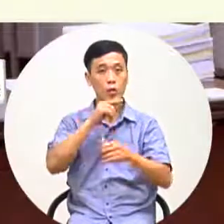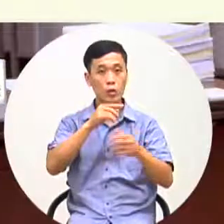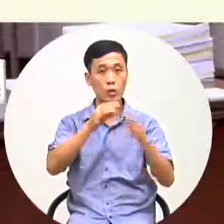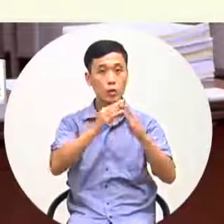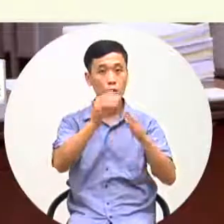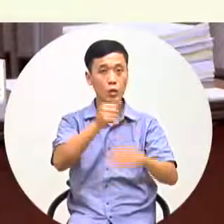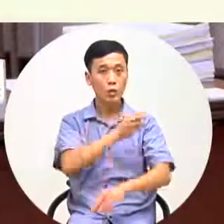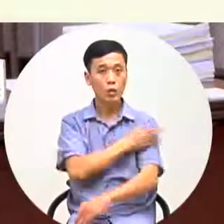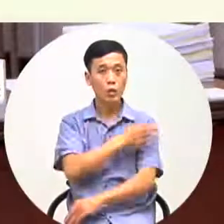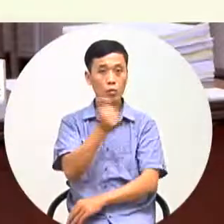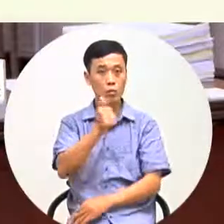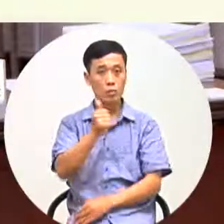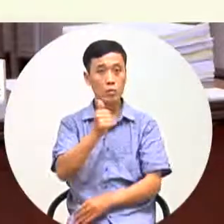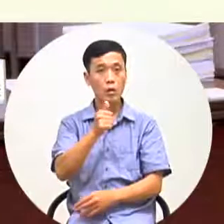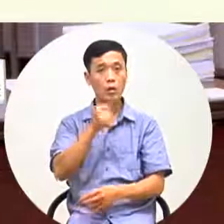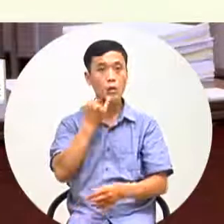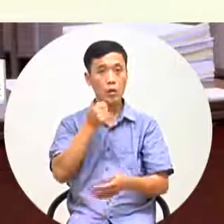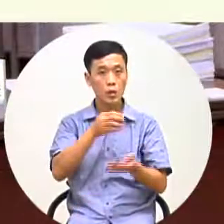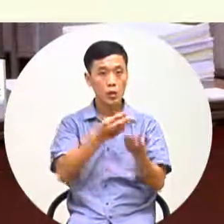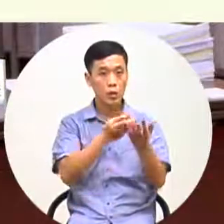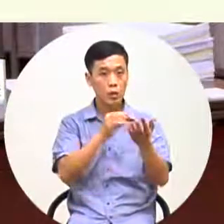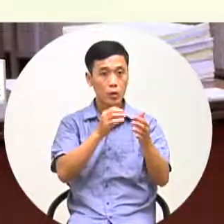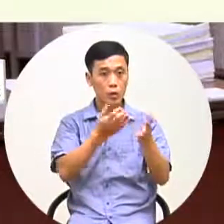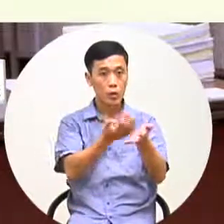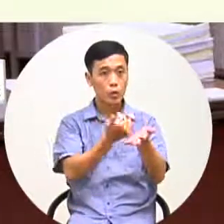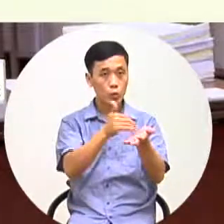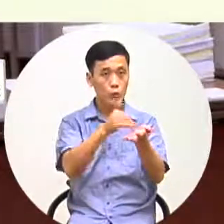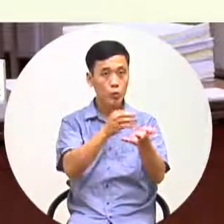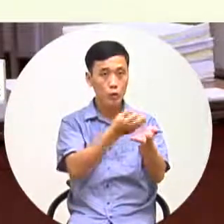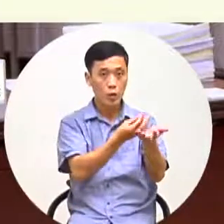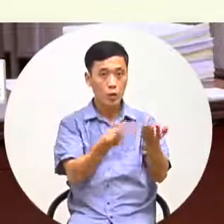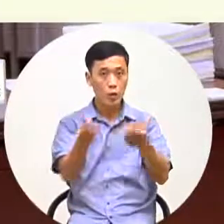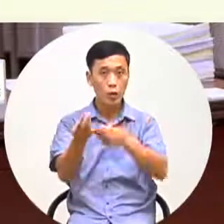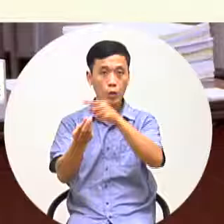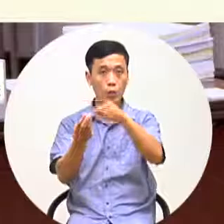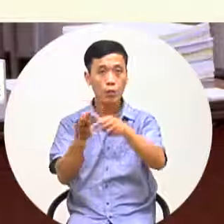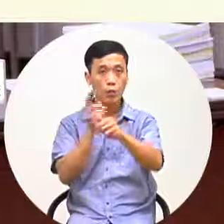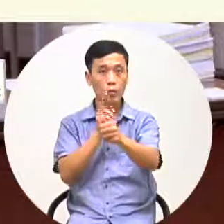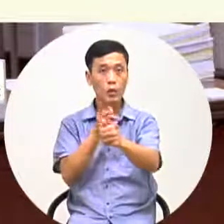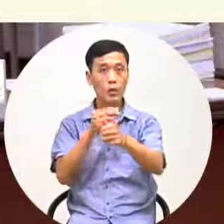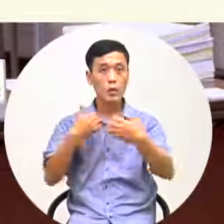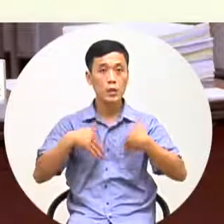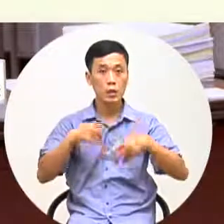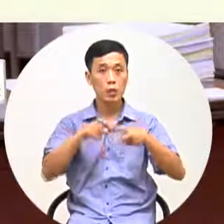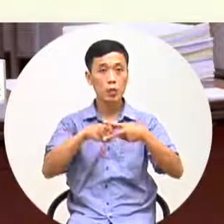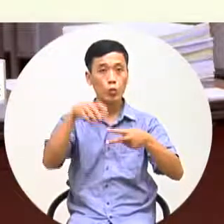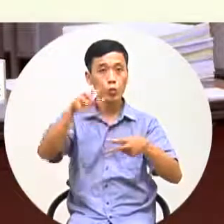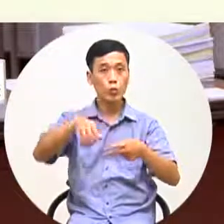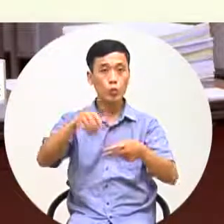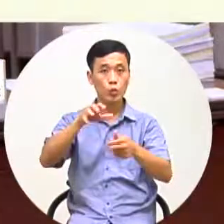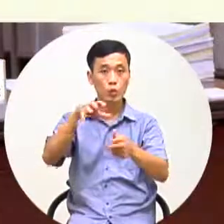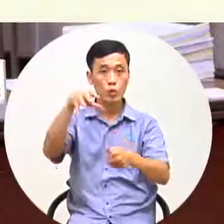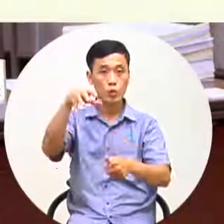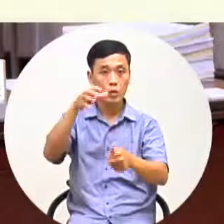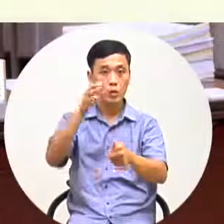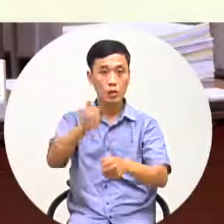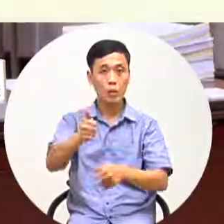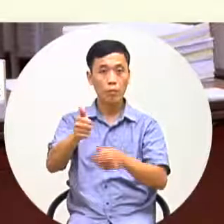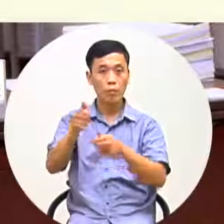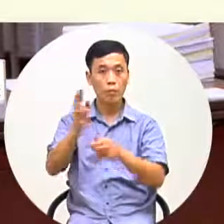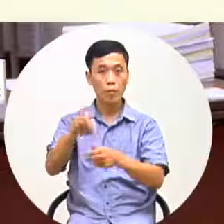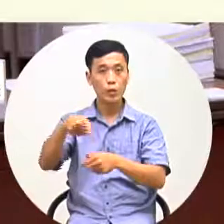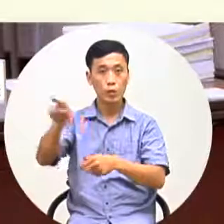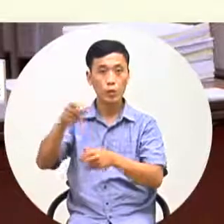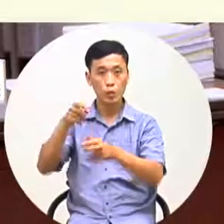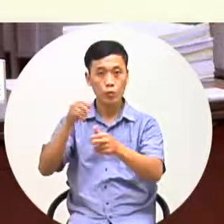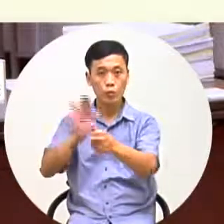费，对不对？透过这个新工处的处长这边，再来做一个吼改善。哦，和这个5000户的社区对不对？吼，这个